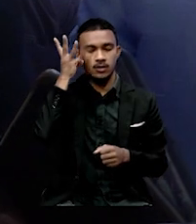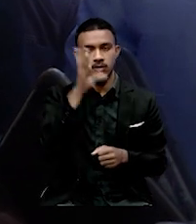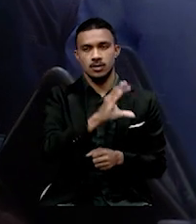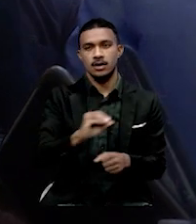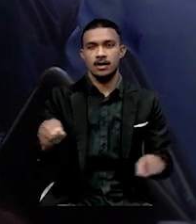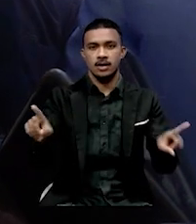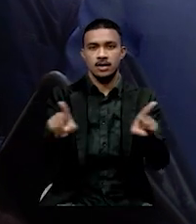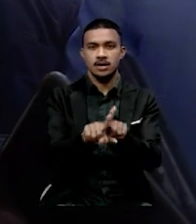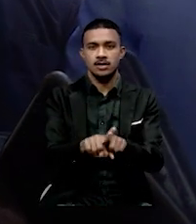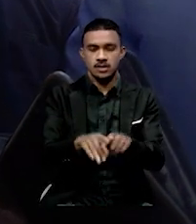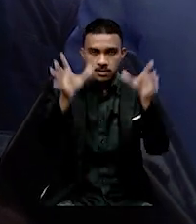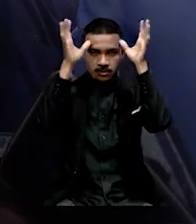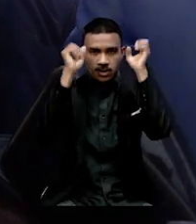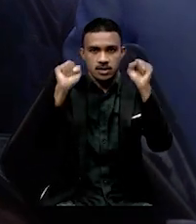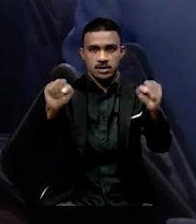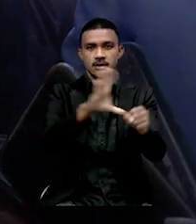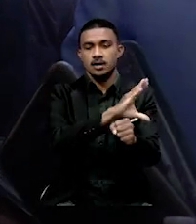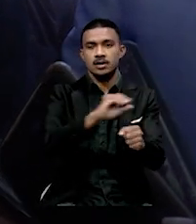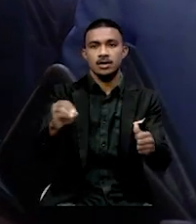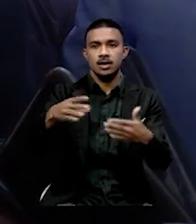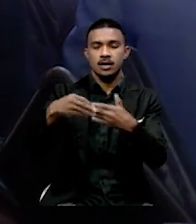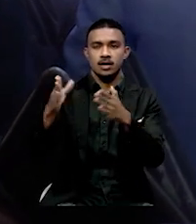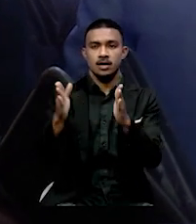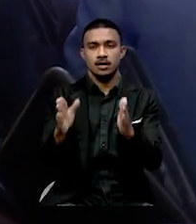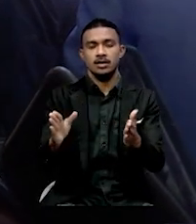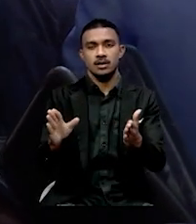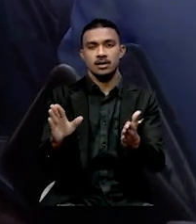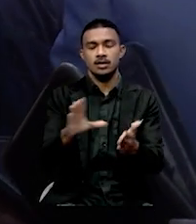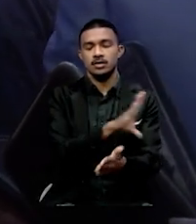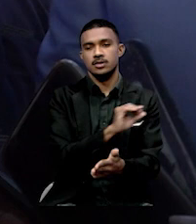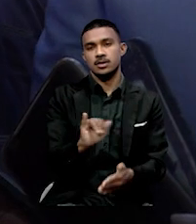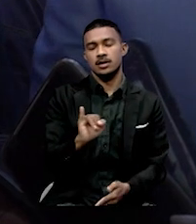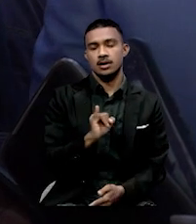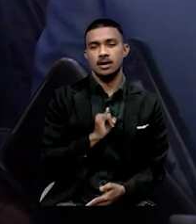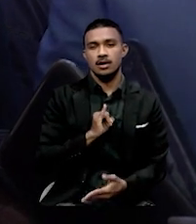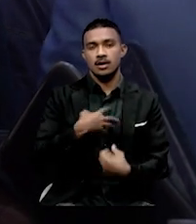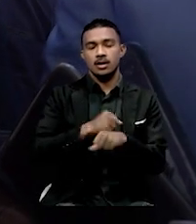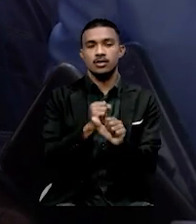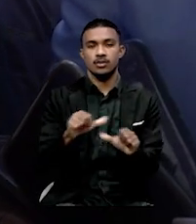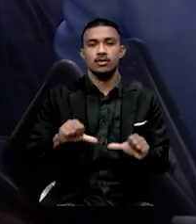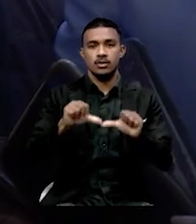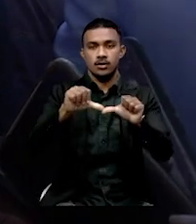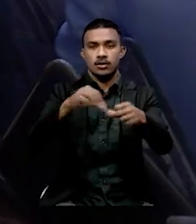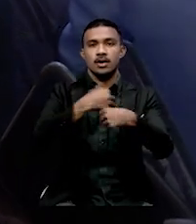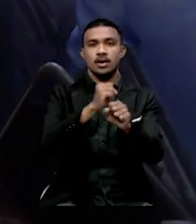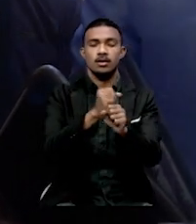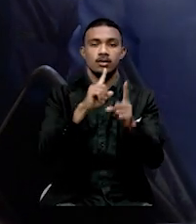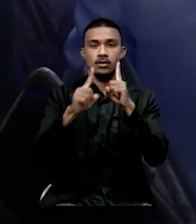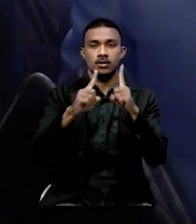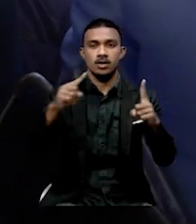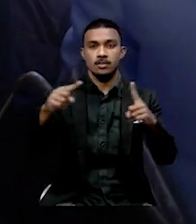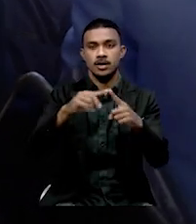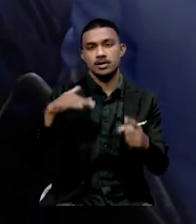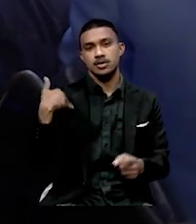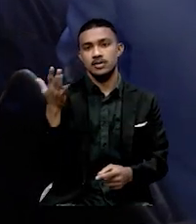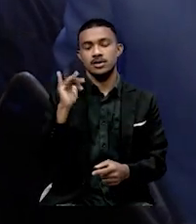Portanto, noi da presidente, noi da leader nazionale, sei halo, continuo halo, ma con lì da giovane sera,